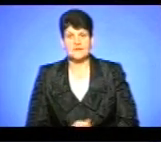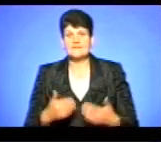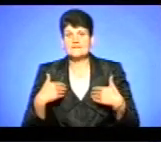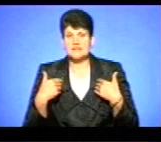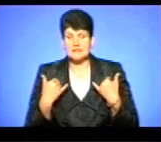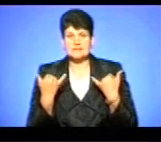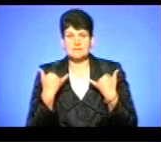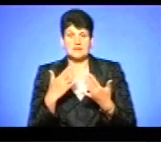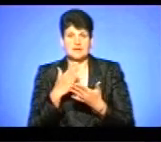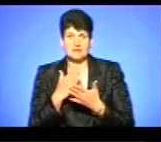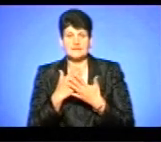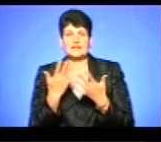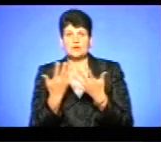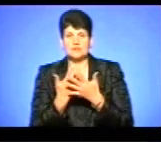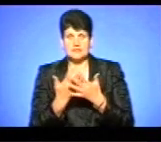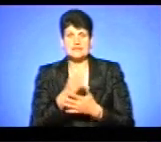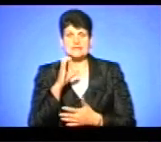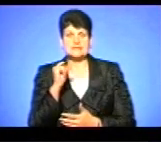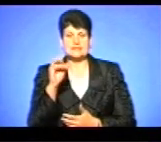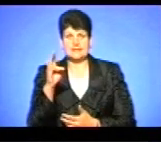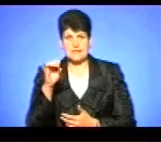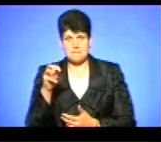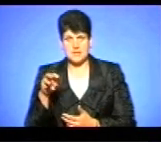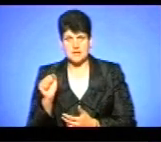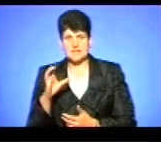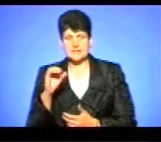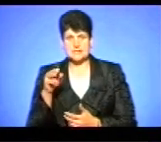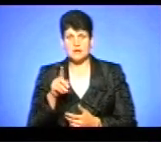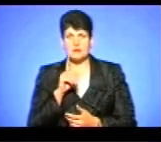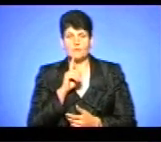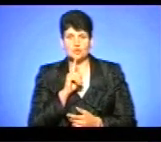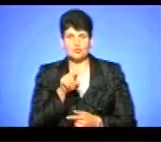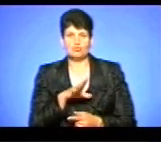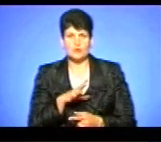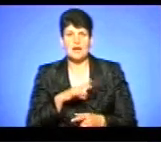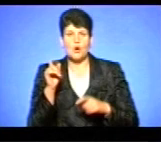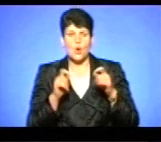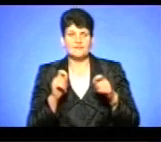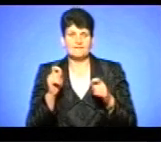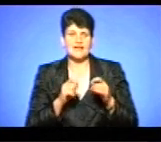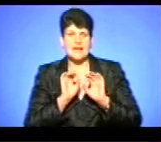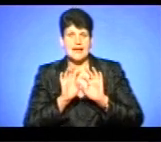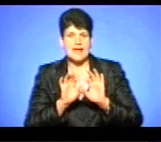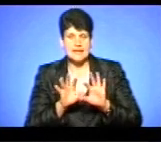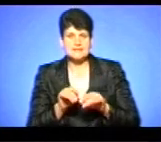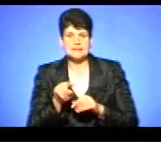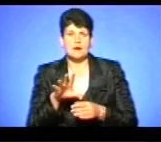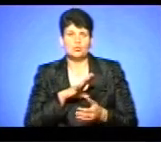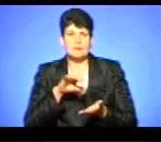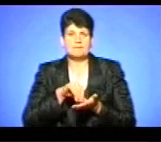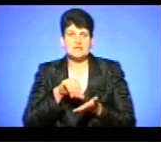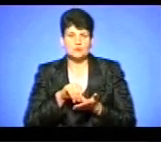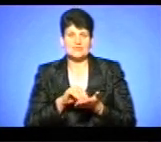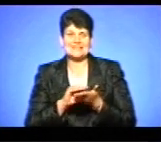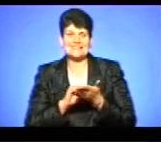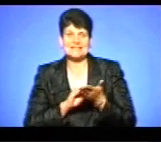Вітаю. Зараз ми знаходимося у кінотеатрі «Сінема Сіті». Щойно відбулася конференція щодо допрем'єрного показу фільму. На ній були присутні